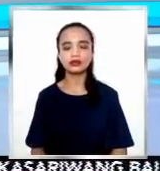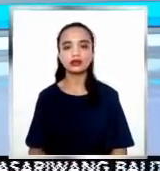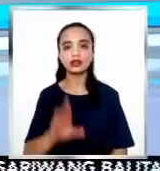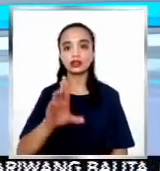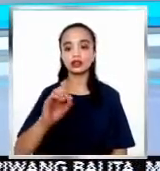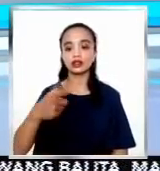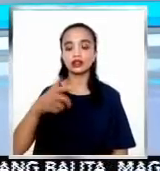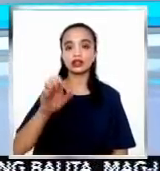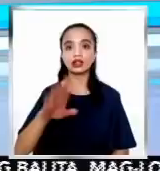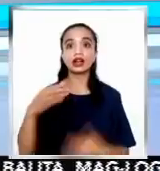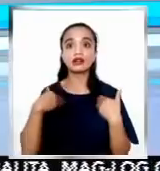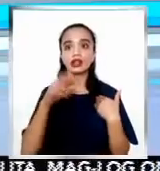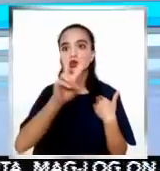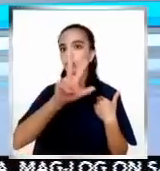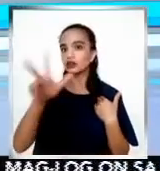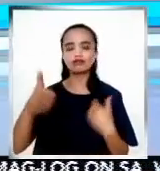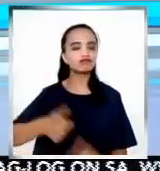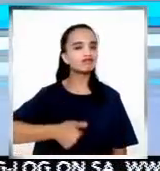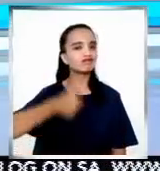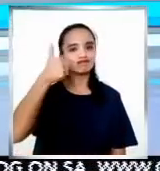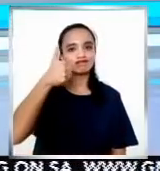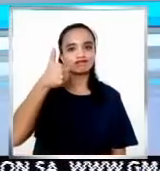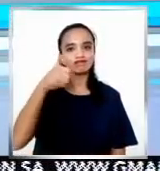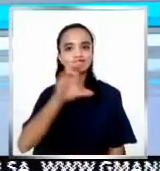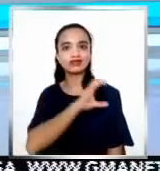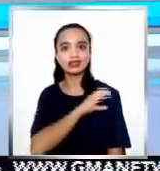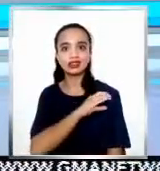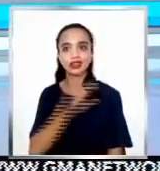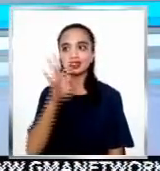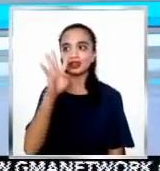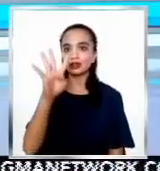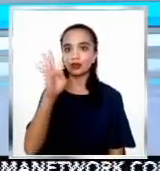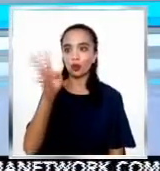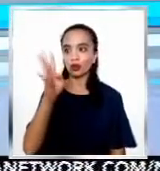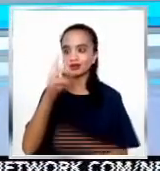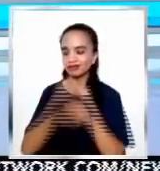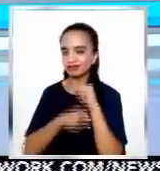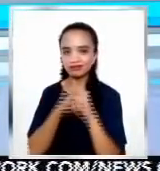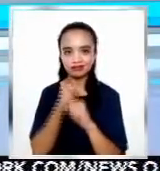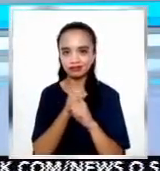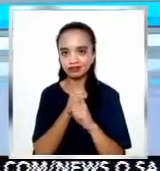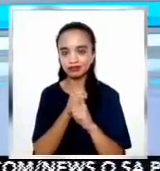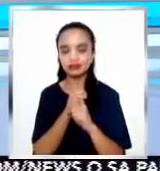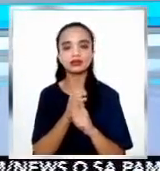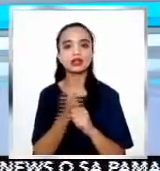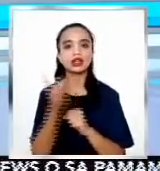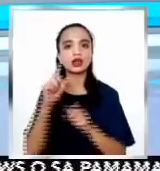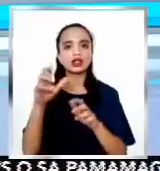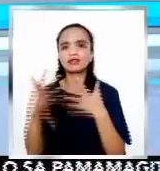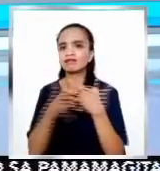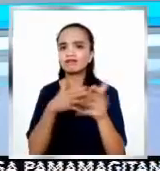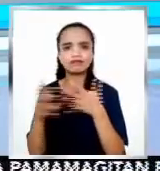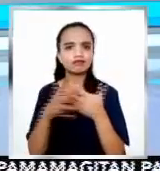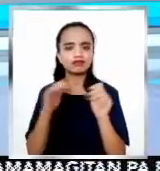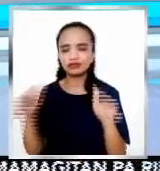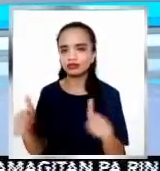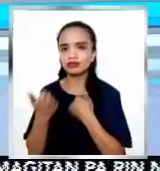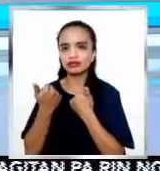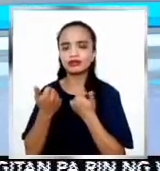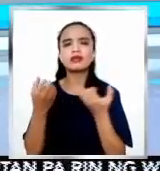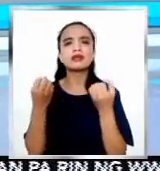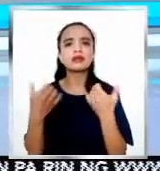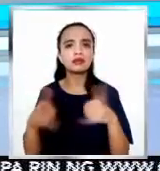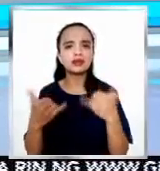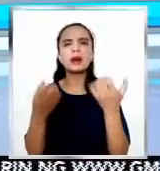23 kampyonato o championship sa loob ng 4 na dekada. Pero bukod sa mga hamon sa loob ng court, marami rin siyang hinarap ng